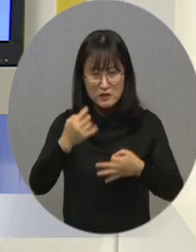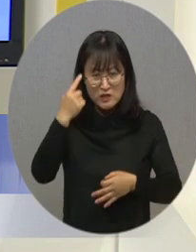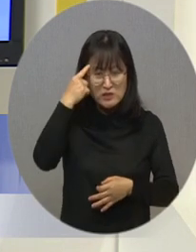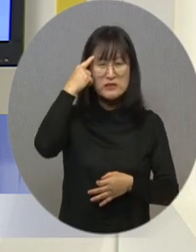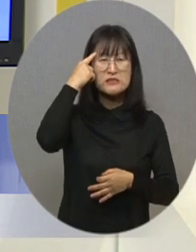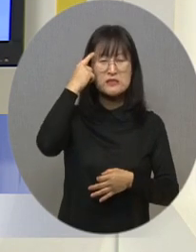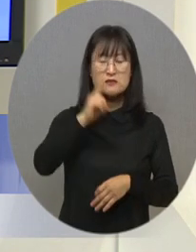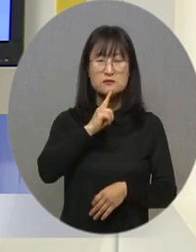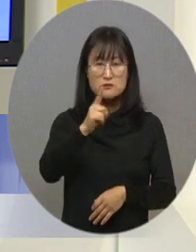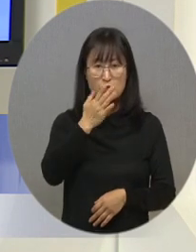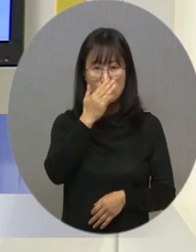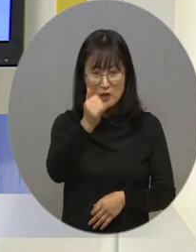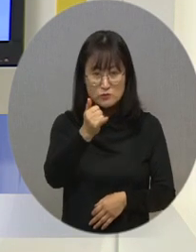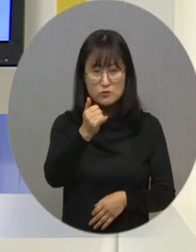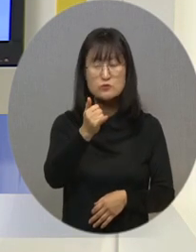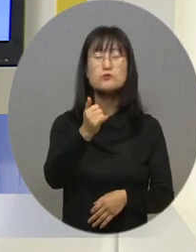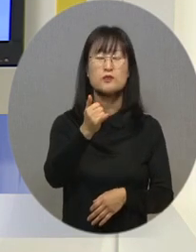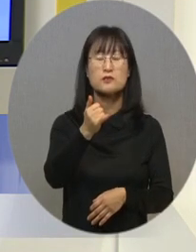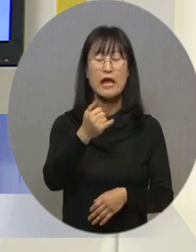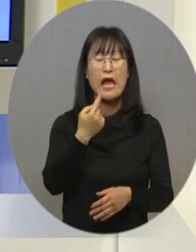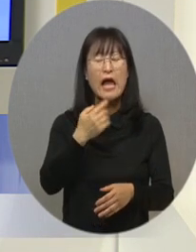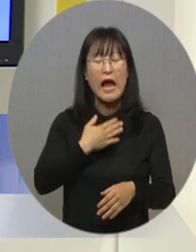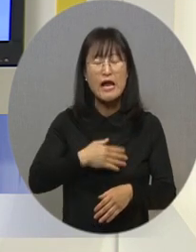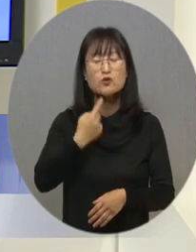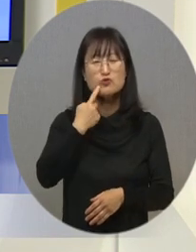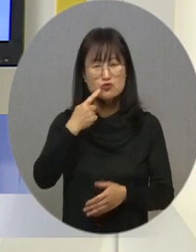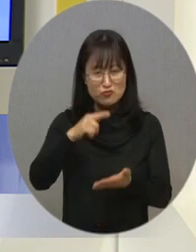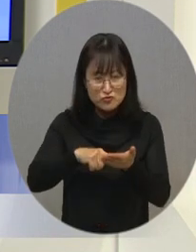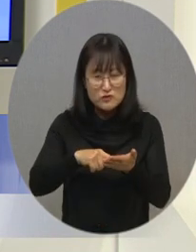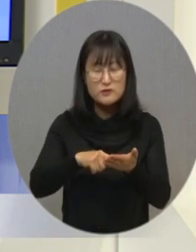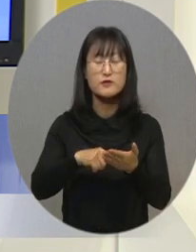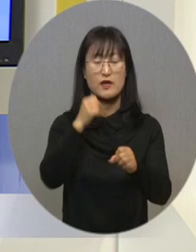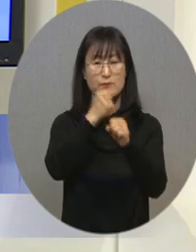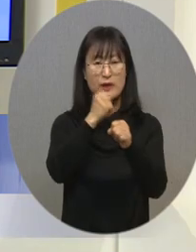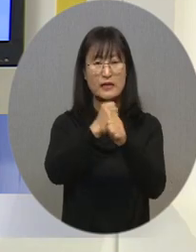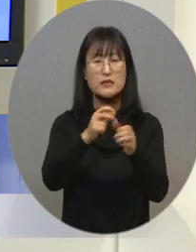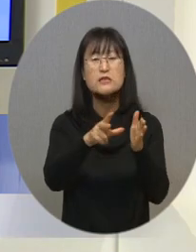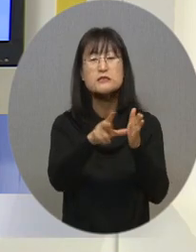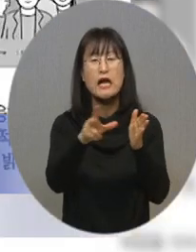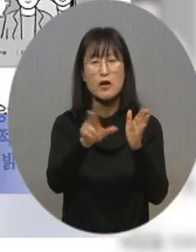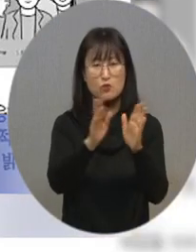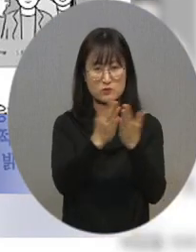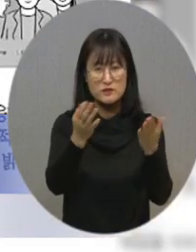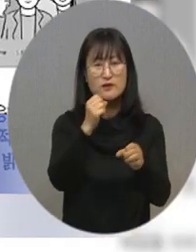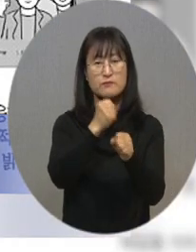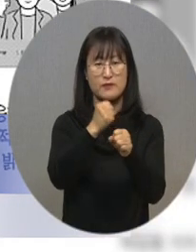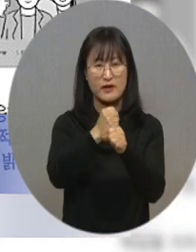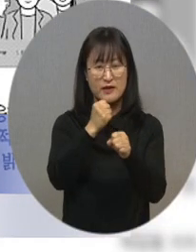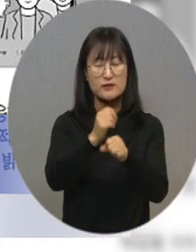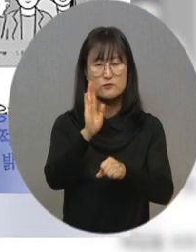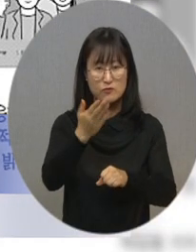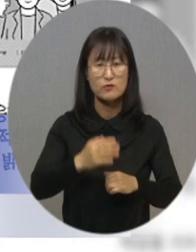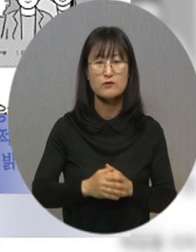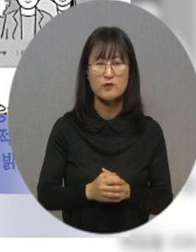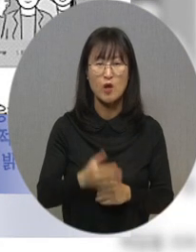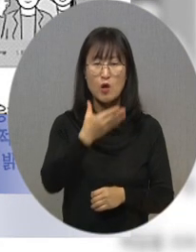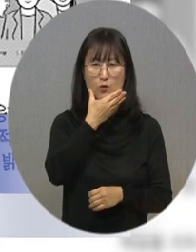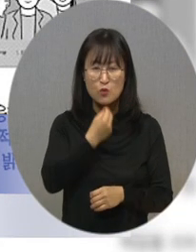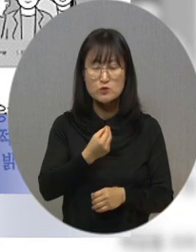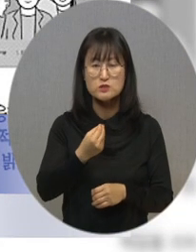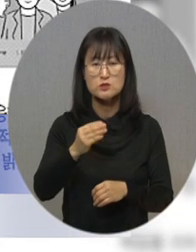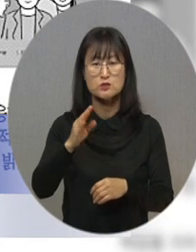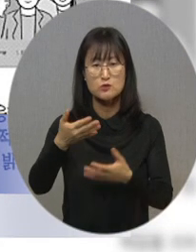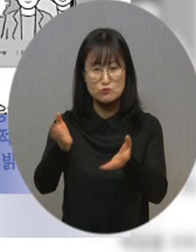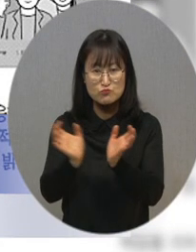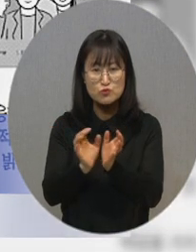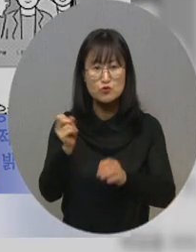신고할 수 있도록 누구나 알기 쉽게 수인 자료집이 발간됐다 소식입니다이 보건복지부와 중앙 장애인